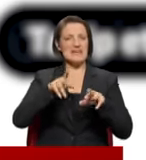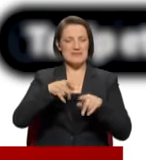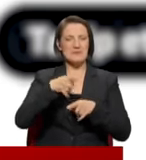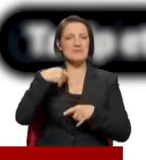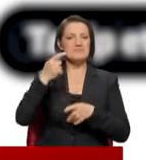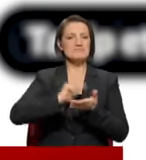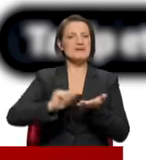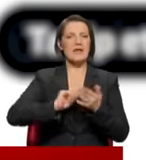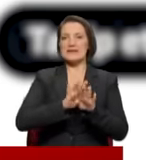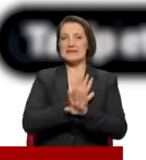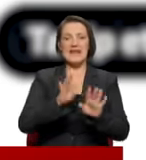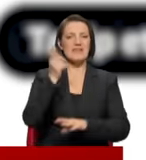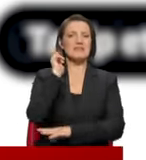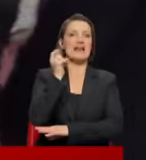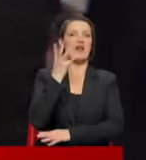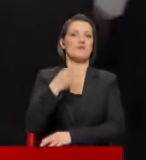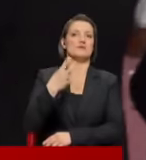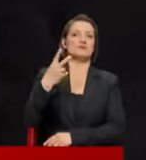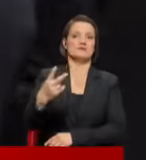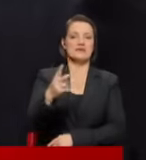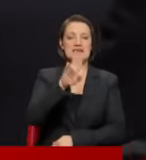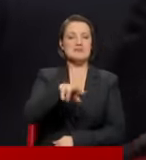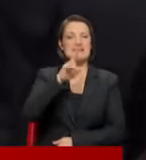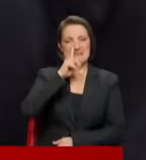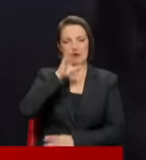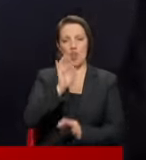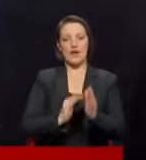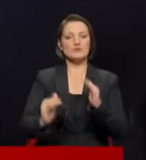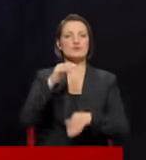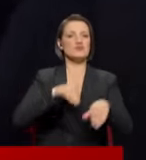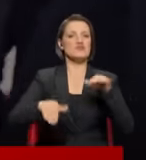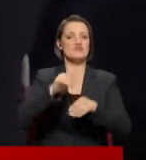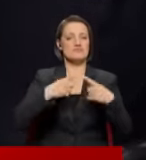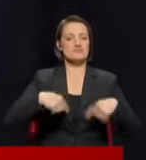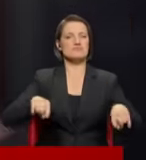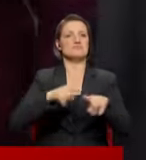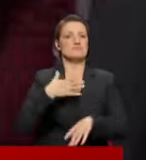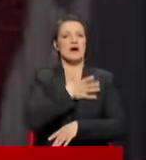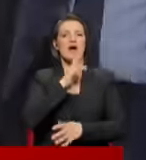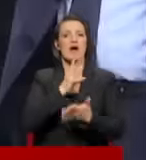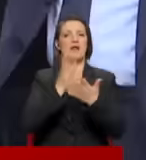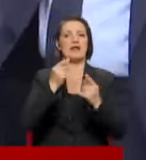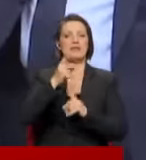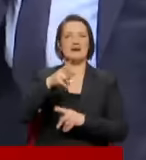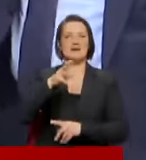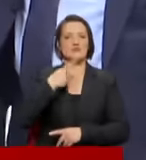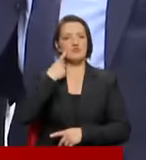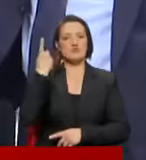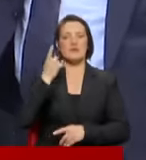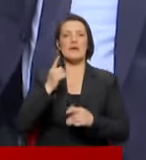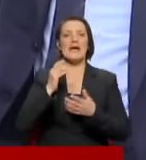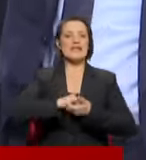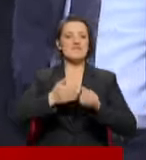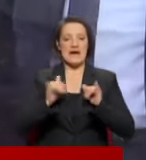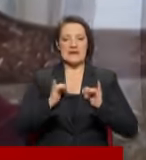senaryoyu yazanların değil, delegenin olmalıdır. 27 Nisan'da olağanüstü seçimli kurultay kararı alan İyi Parti'de Cumhur İttifakı